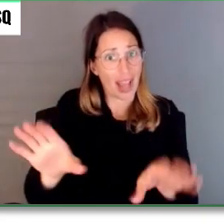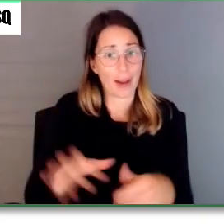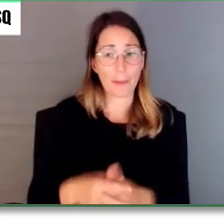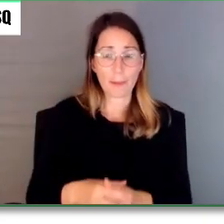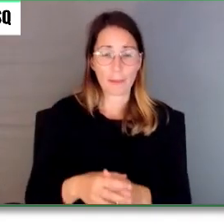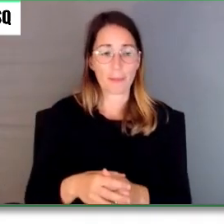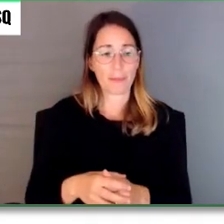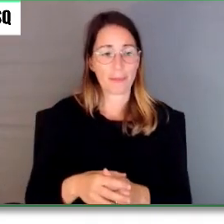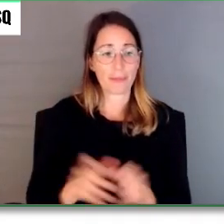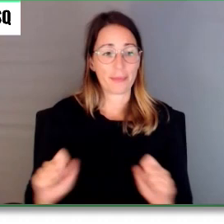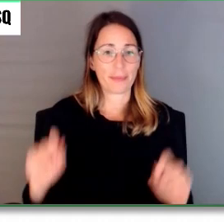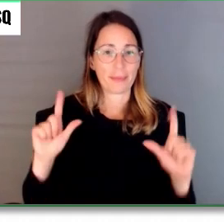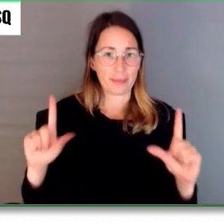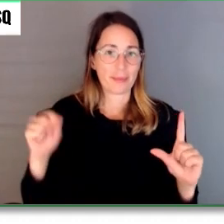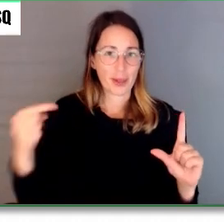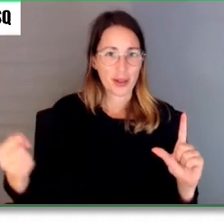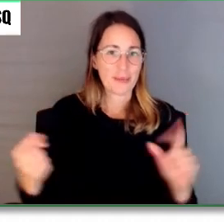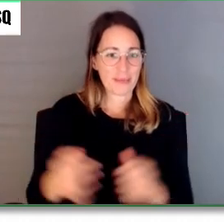Ensuite,